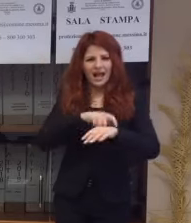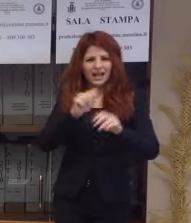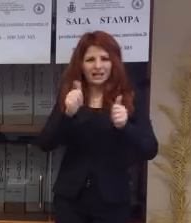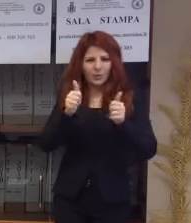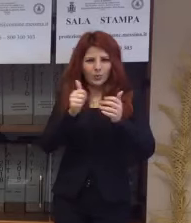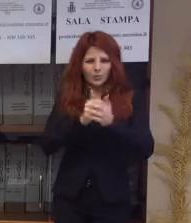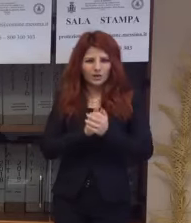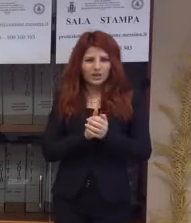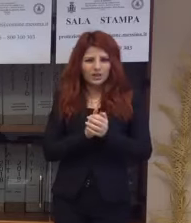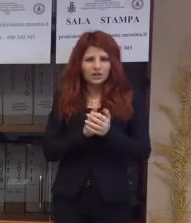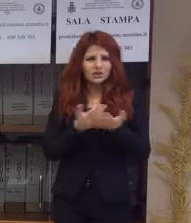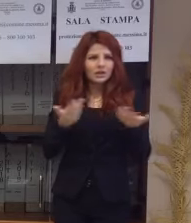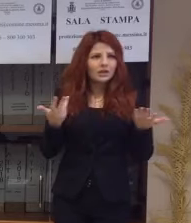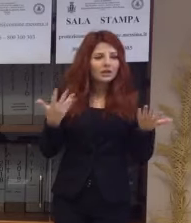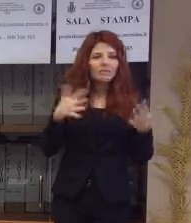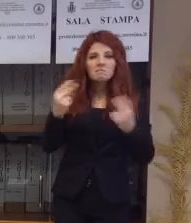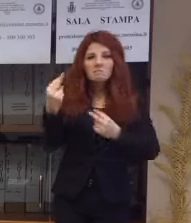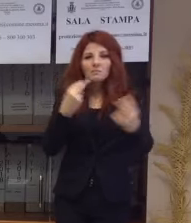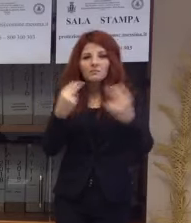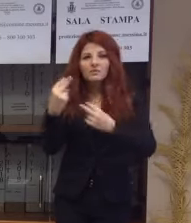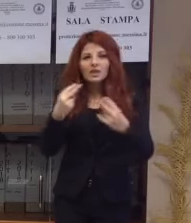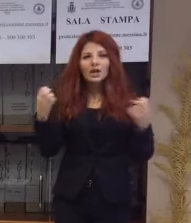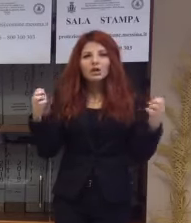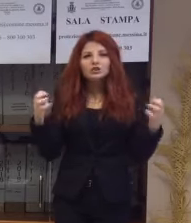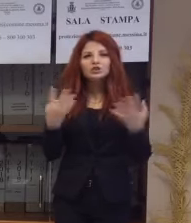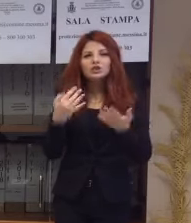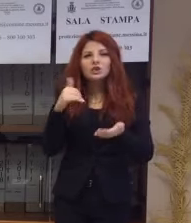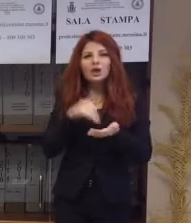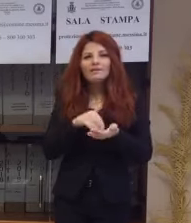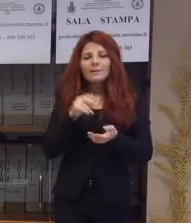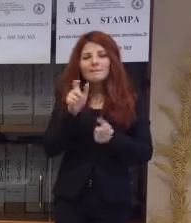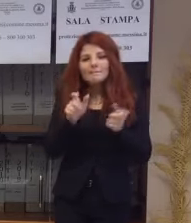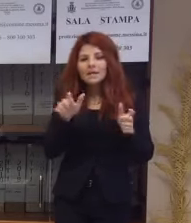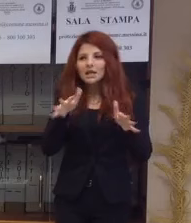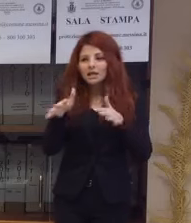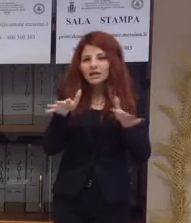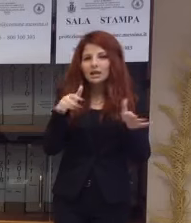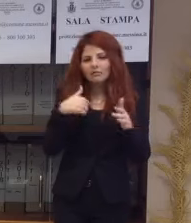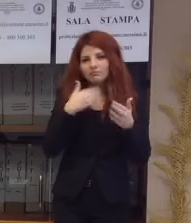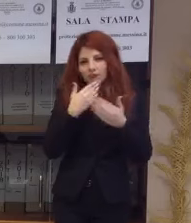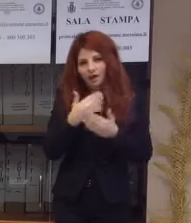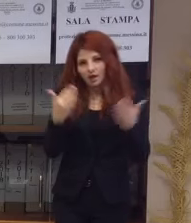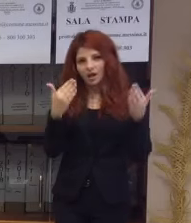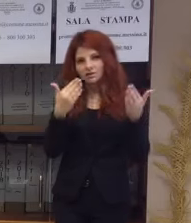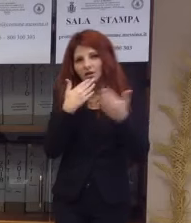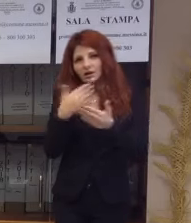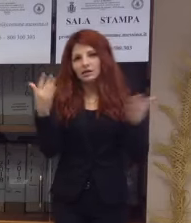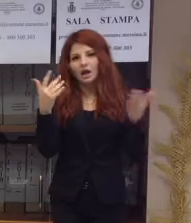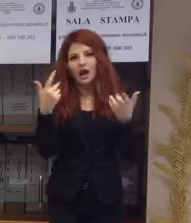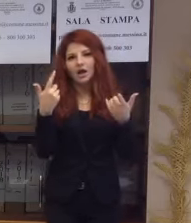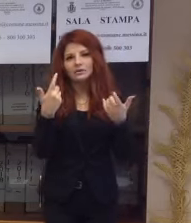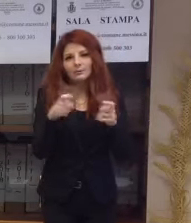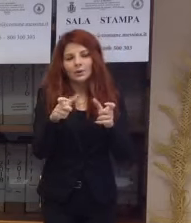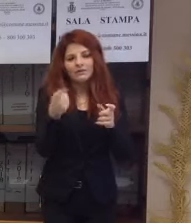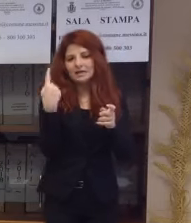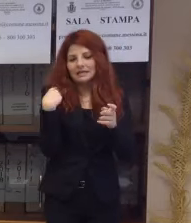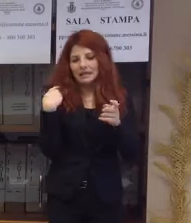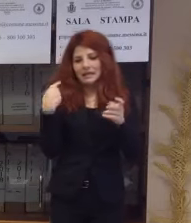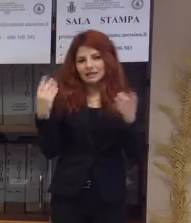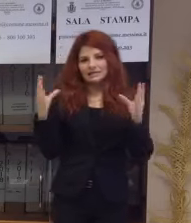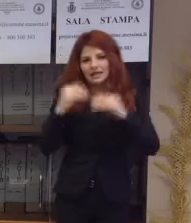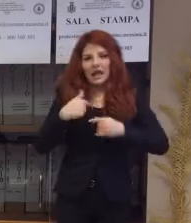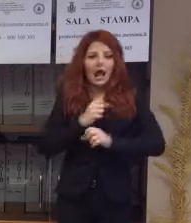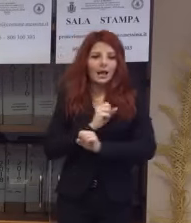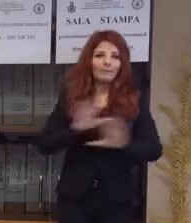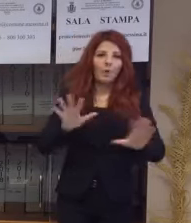toccato 19.000 e quindi vi ringrazio perché all'improvviso ho lanciato questa diretta, eravamo